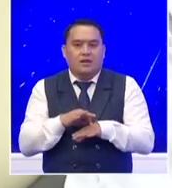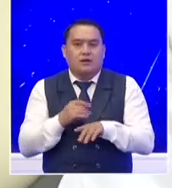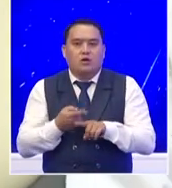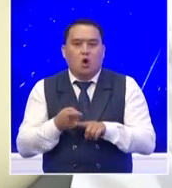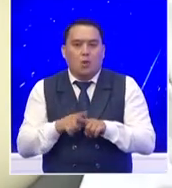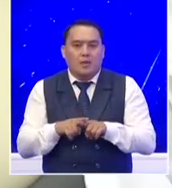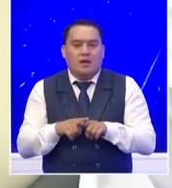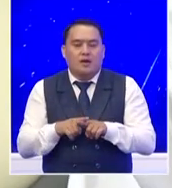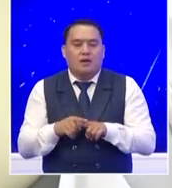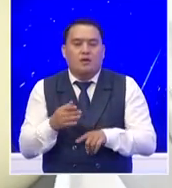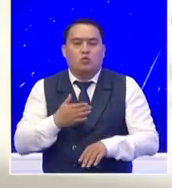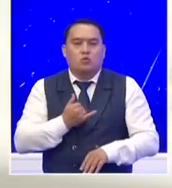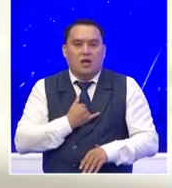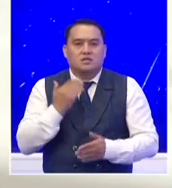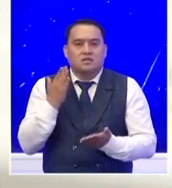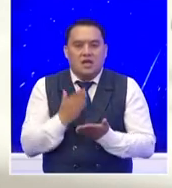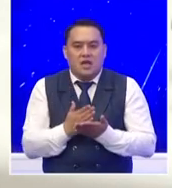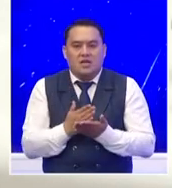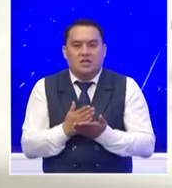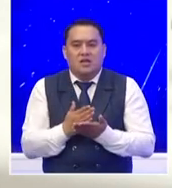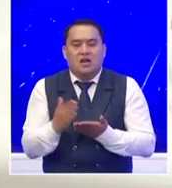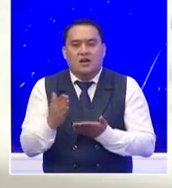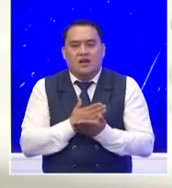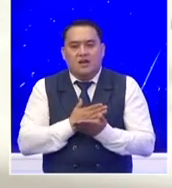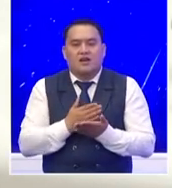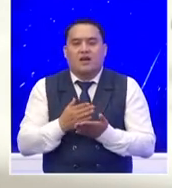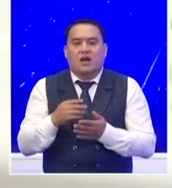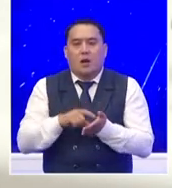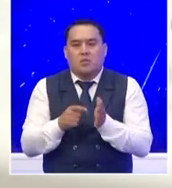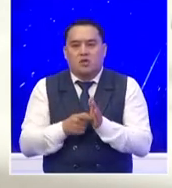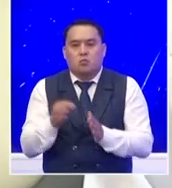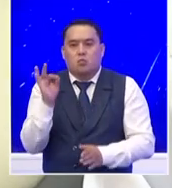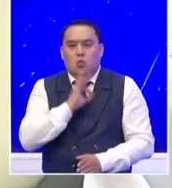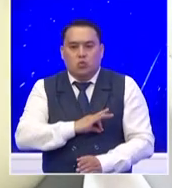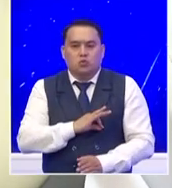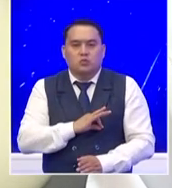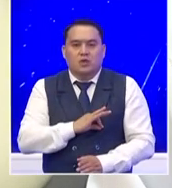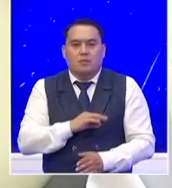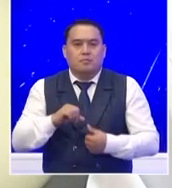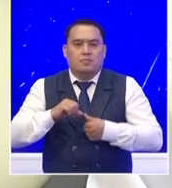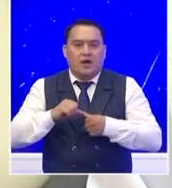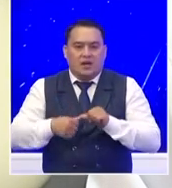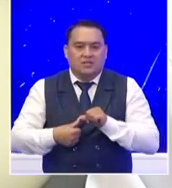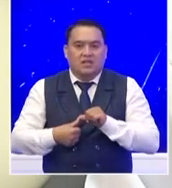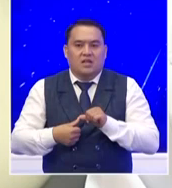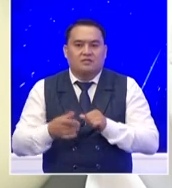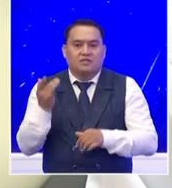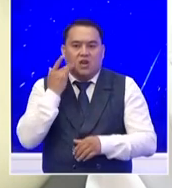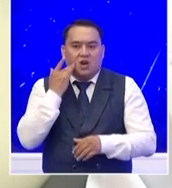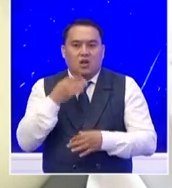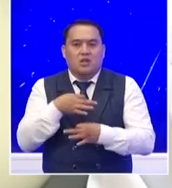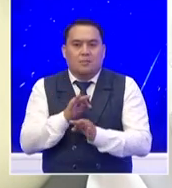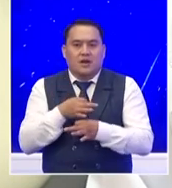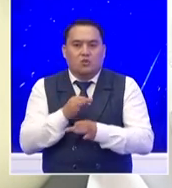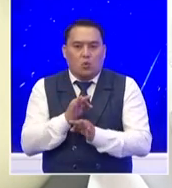этого, в нашей поликлинике имеется физиотерапевтический кабинет, которым мы пользуемся постоянно. Значит, клиническая